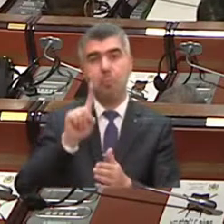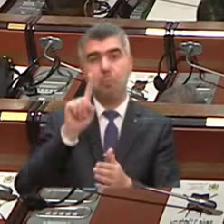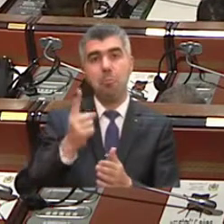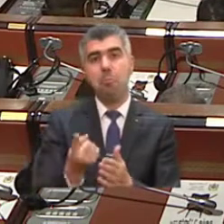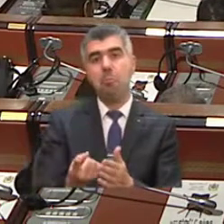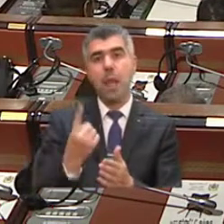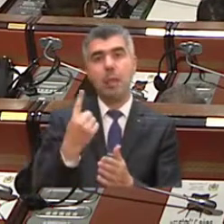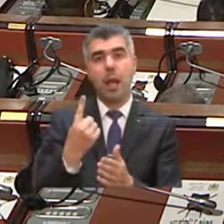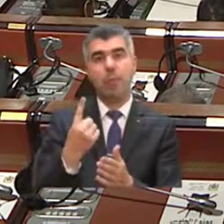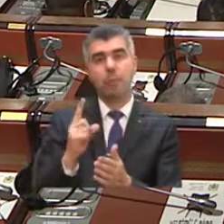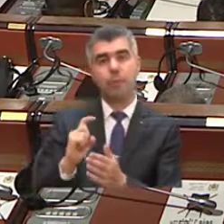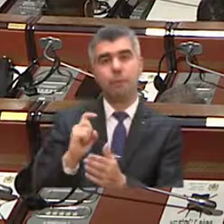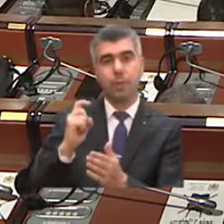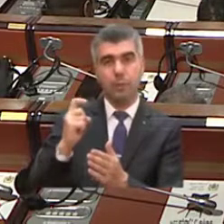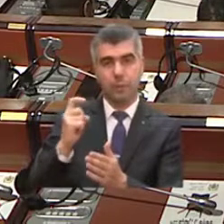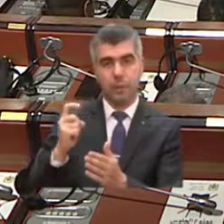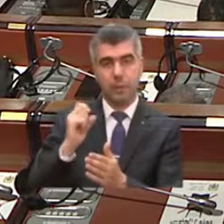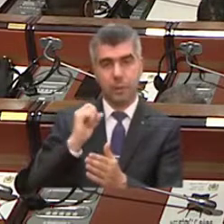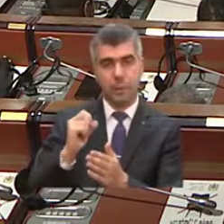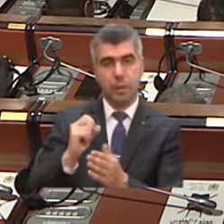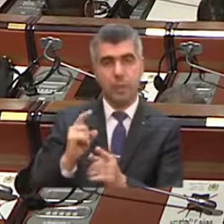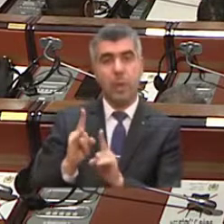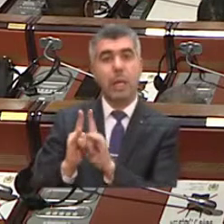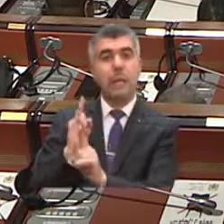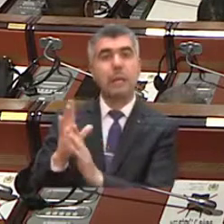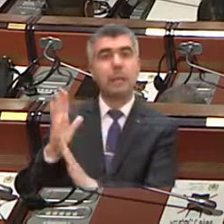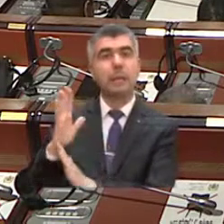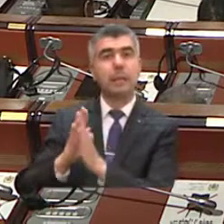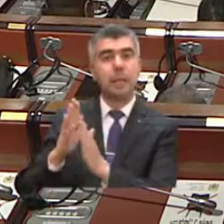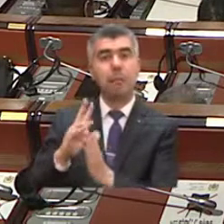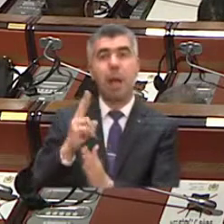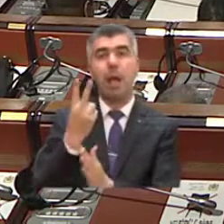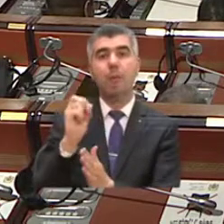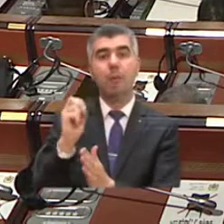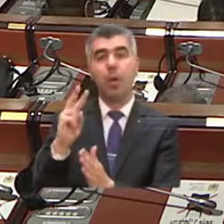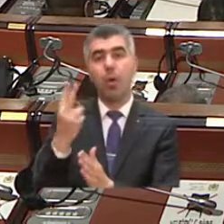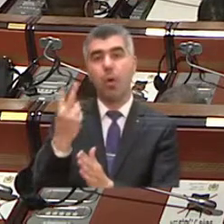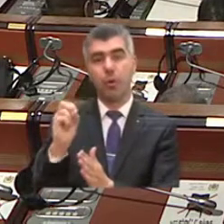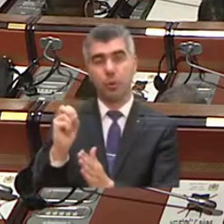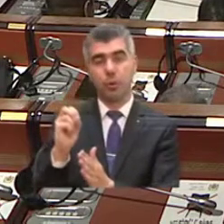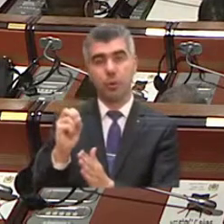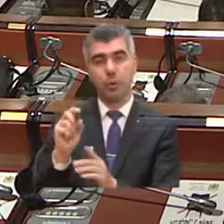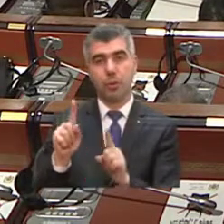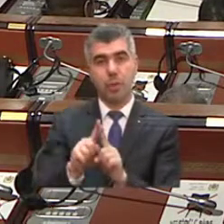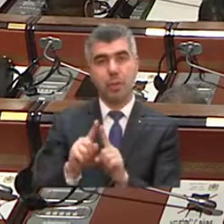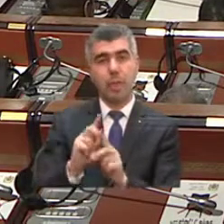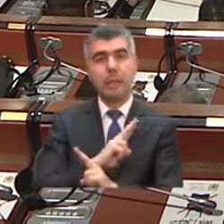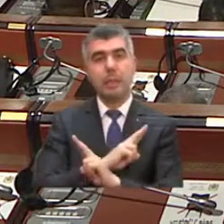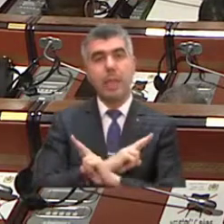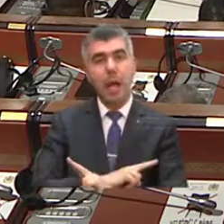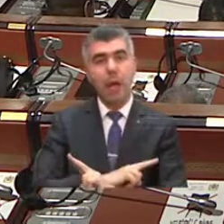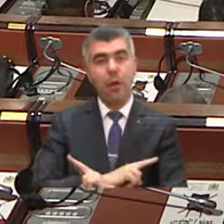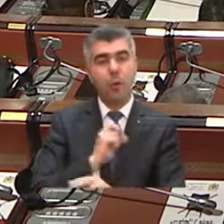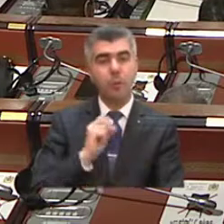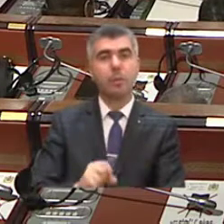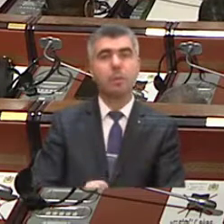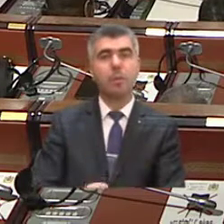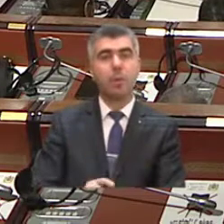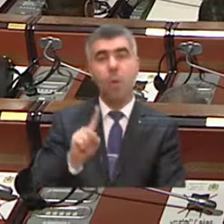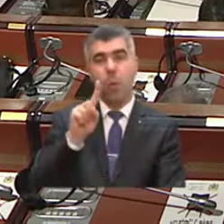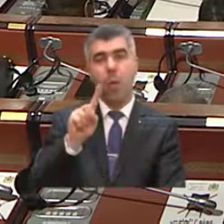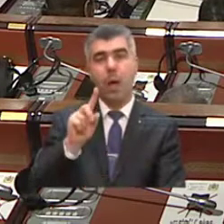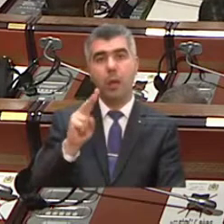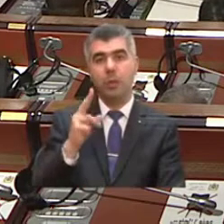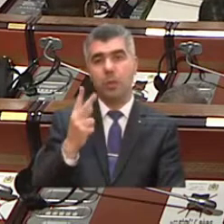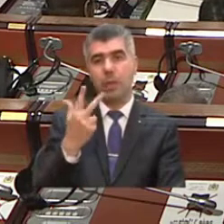شهريا، وبأثر رجعي رجعنا ل 2020 لفائدة المحالين على التقاعد بتاريخ